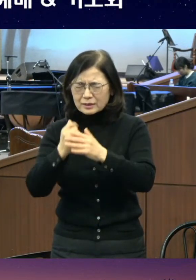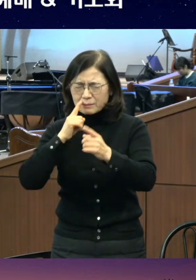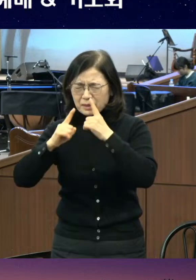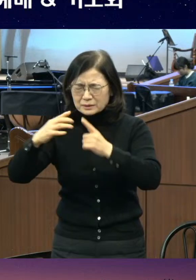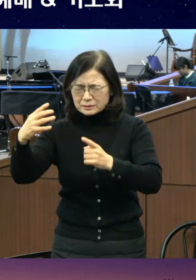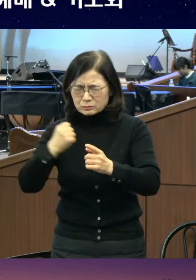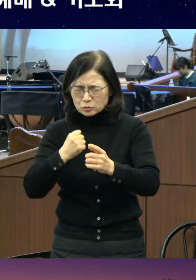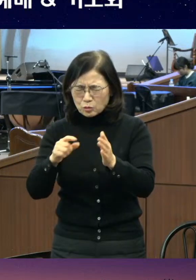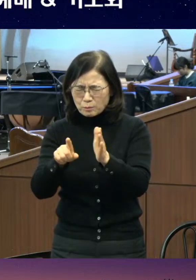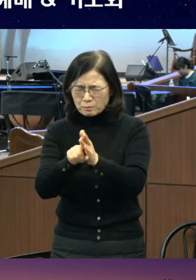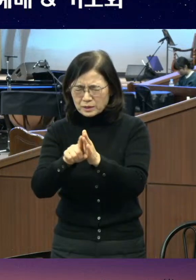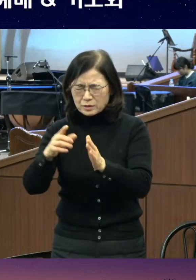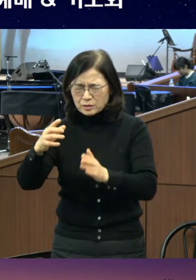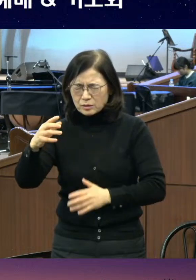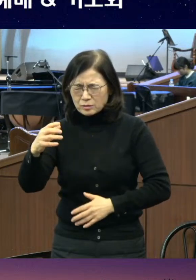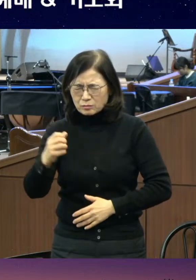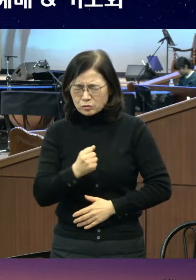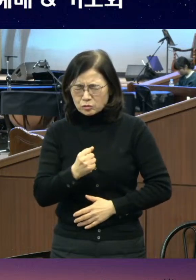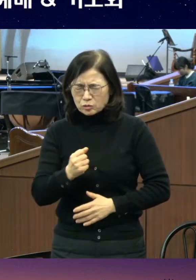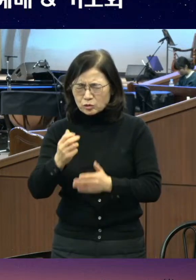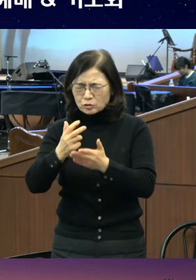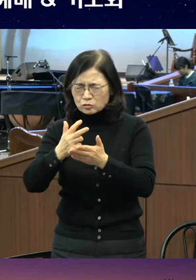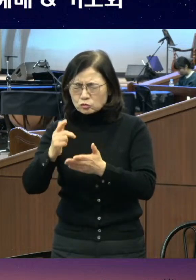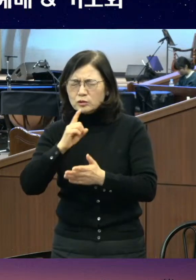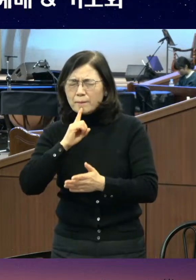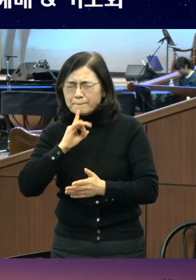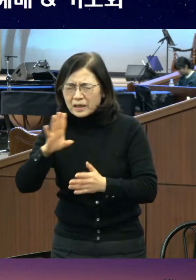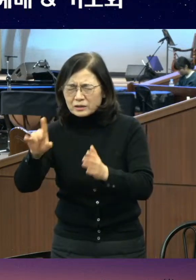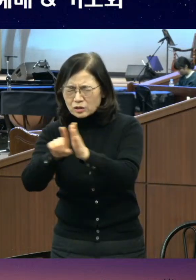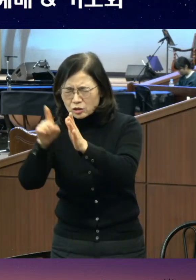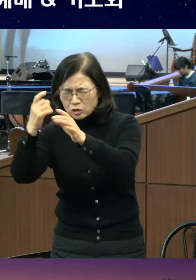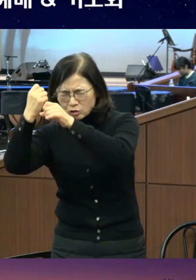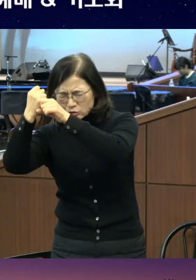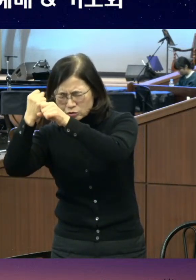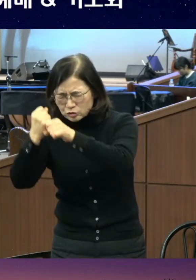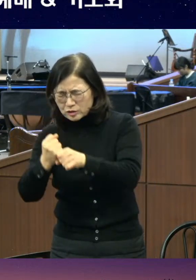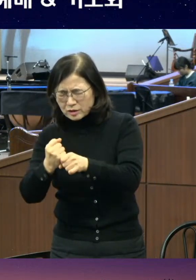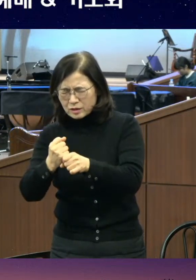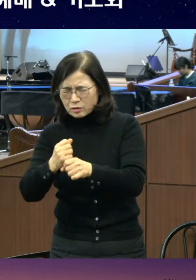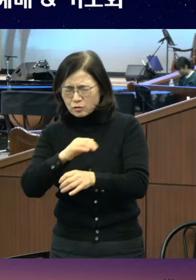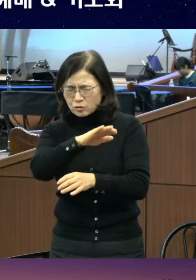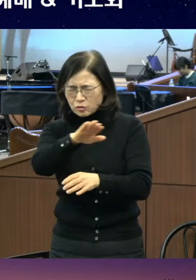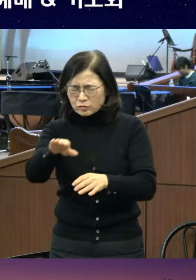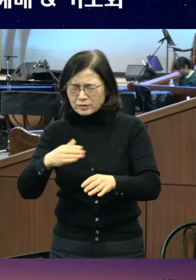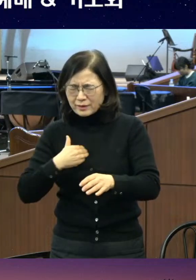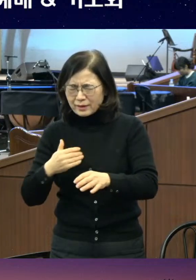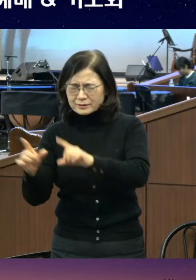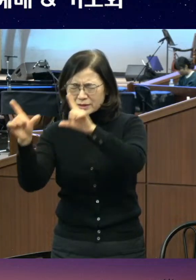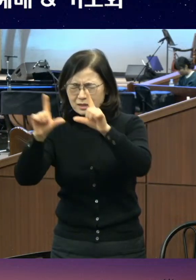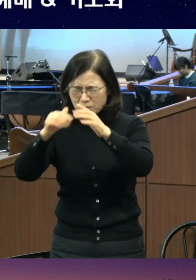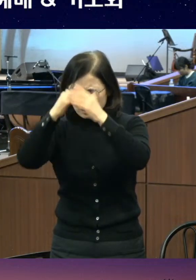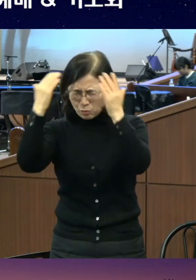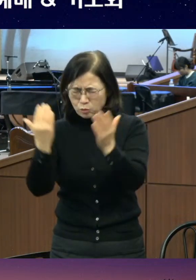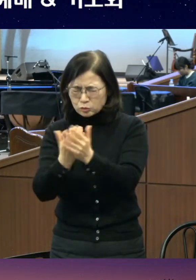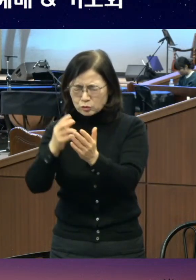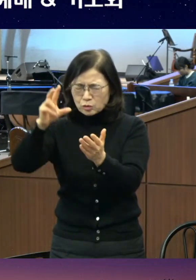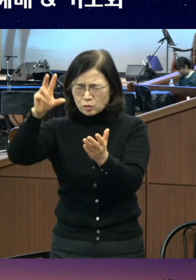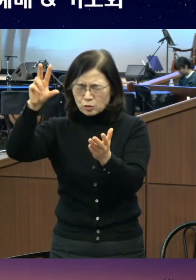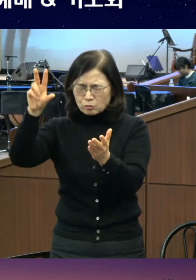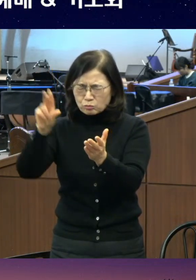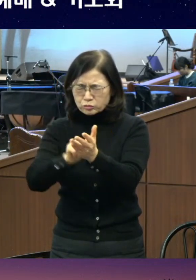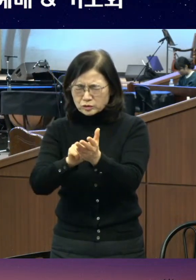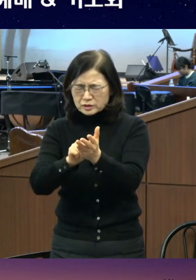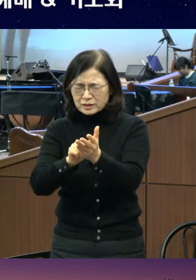믿음으로 주님을 전적으로 신뢰함으로 오늘 우리의 삶을 둘러싸고 있는 모든 문제를 뛰어넘고